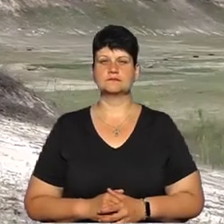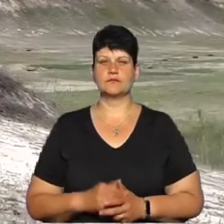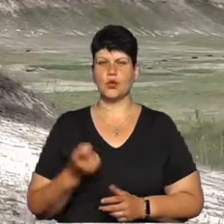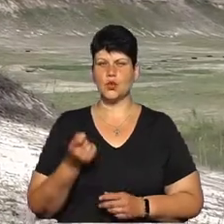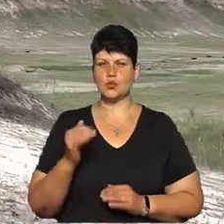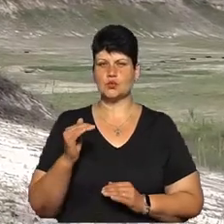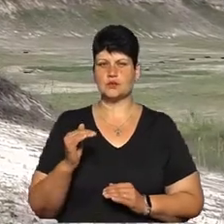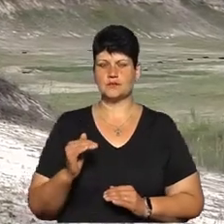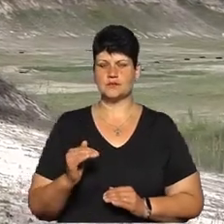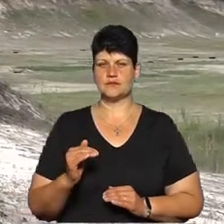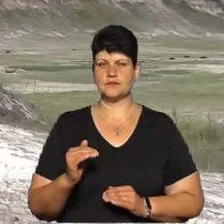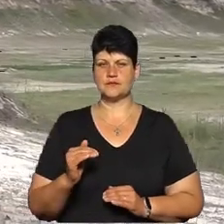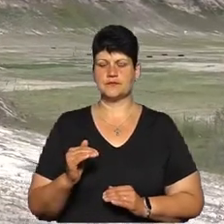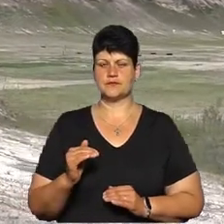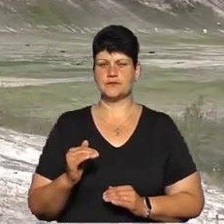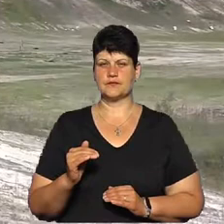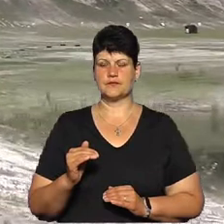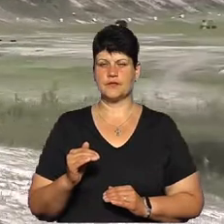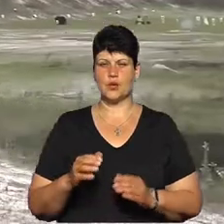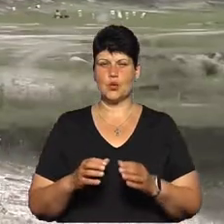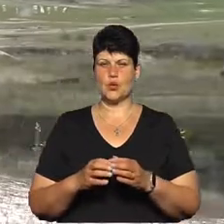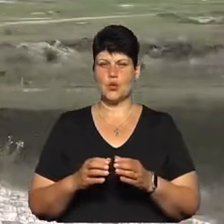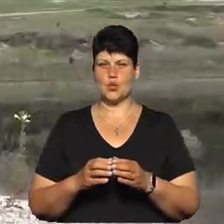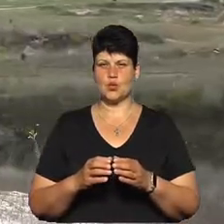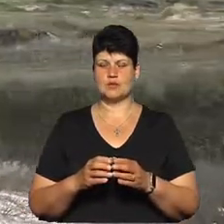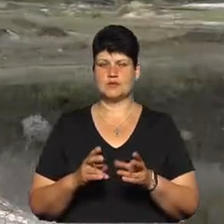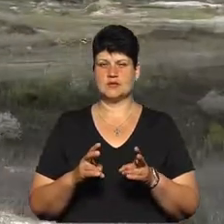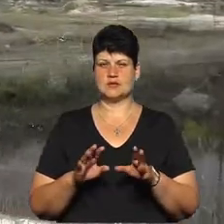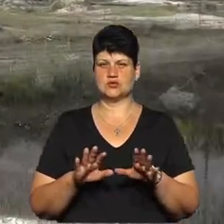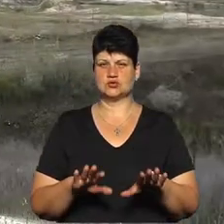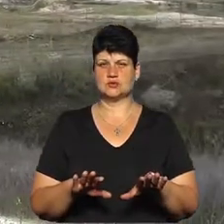Чуть-чуть нижче. Група «Пташка», назад, вертаємося на перезарядку. Ага, постріл.